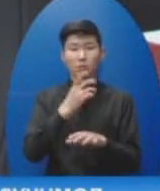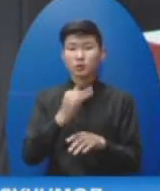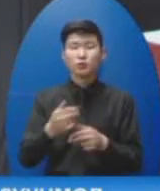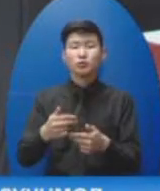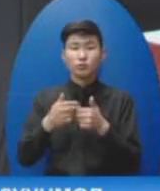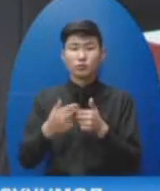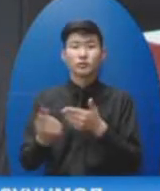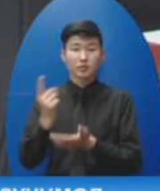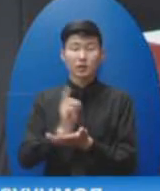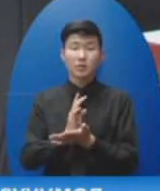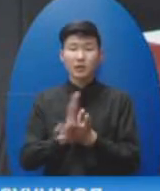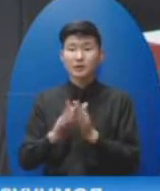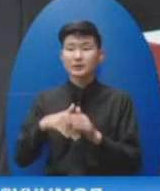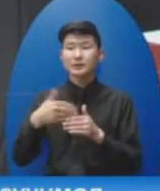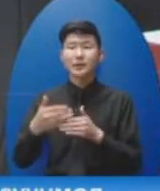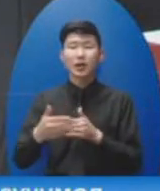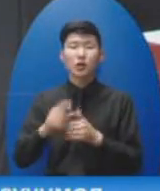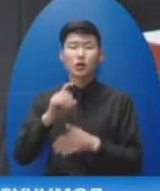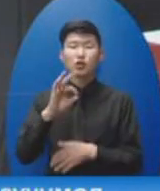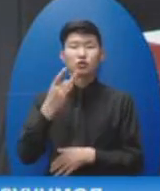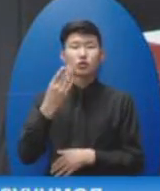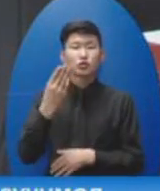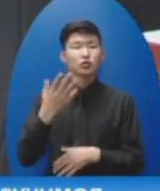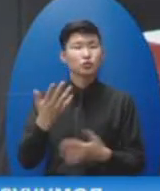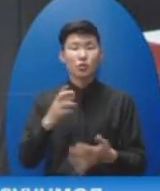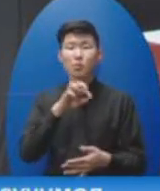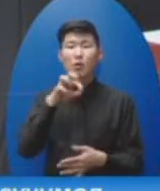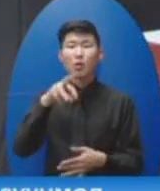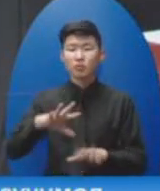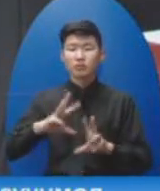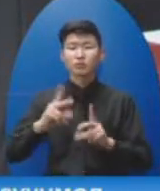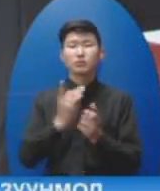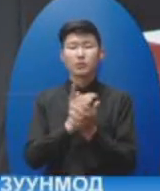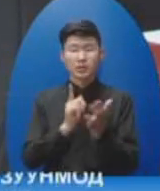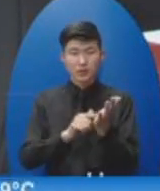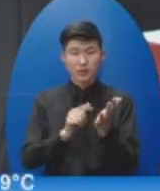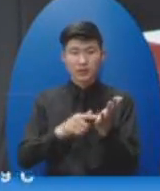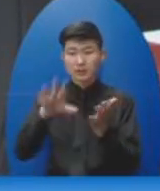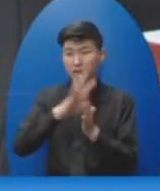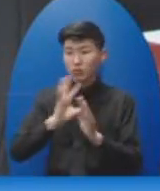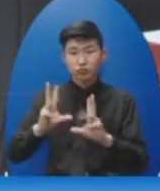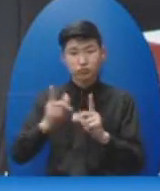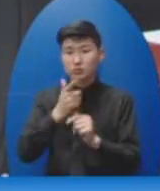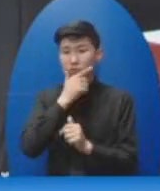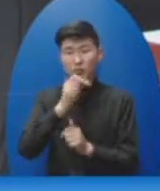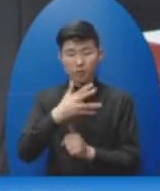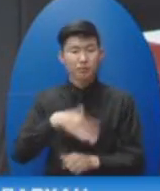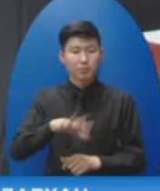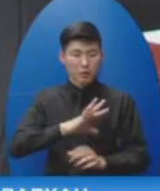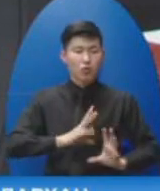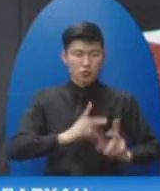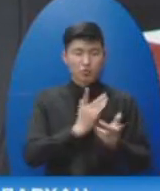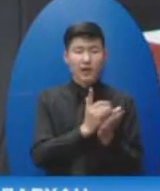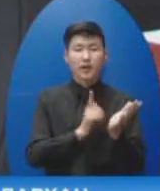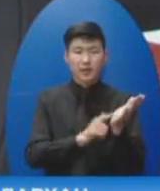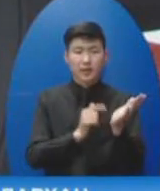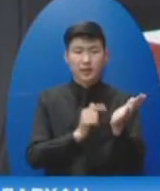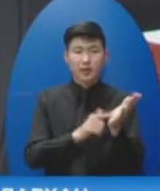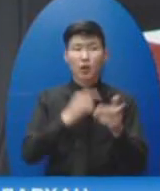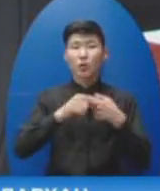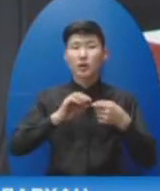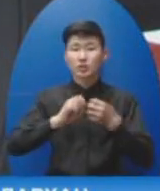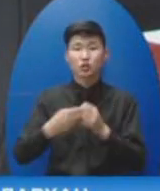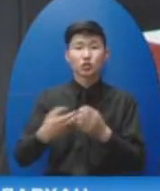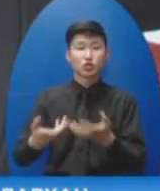Тэгээ цаад төрш маань одоо юу гэдгийг энэ бомтоо одоо хөгжүүлээч. Таад хөгжүүлж чадахгүй бид нар хөгжүүлэе гэдэг байдлаар л энэ юмуудыг хийж өгöd нь шүү